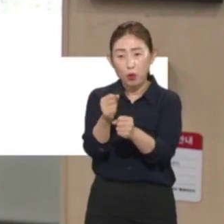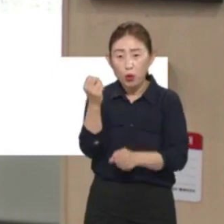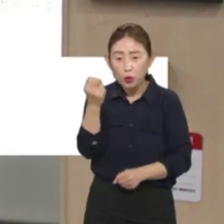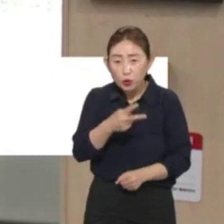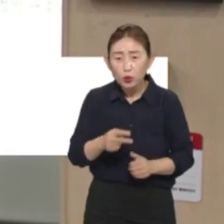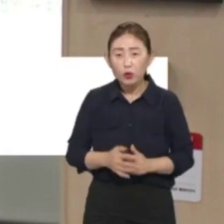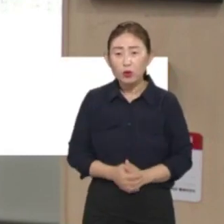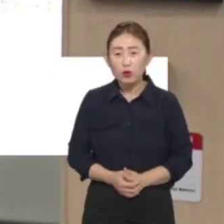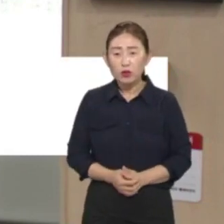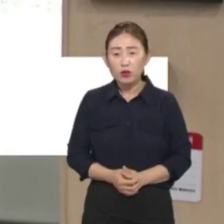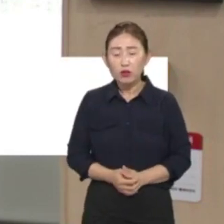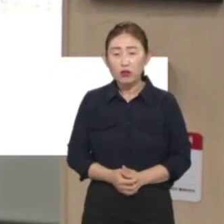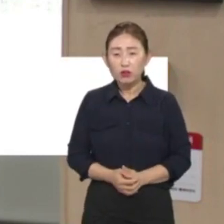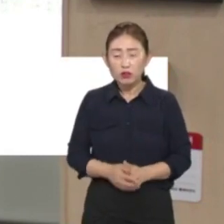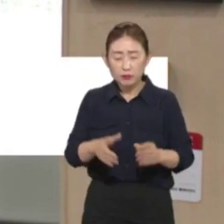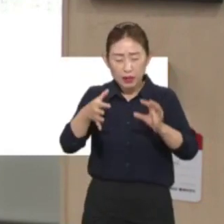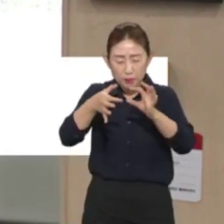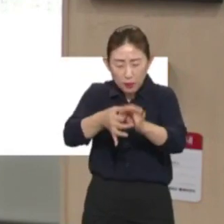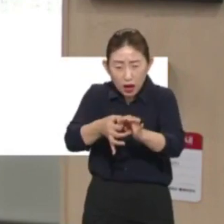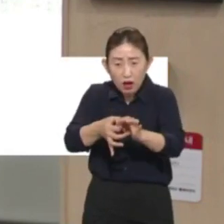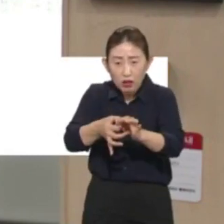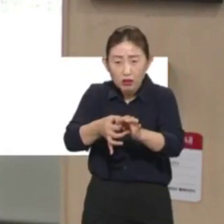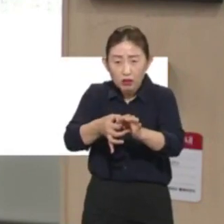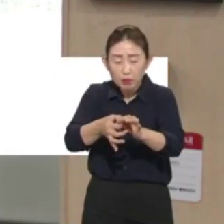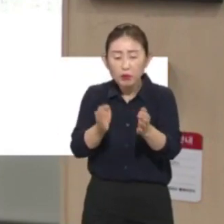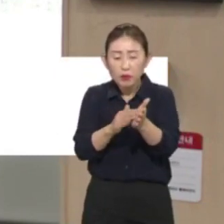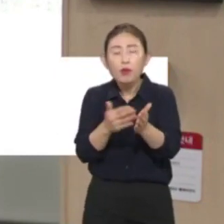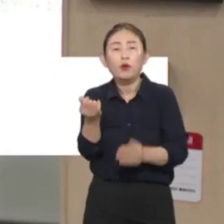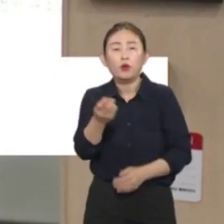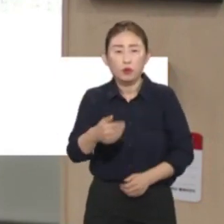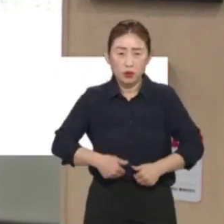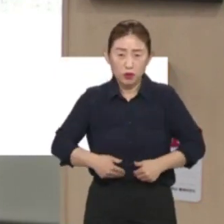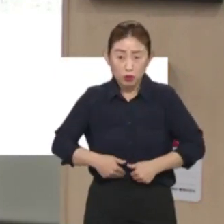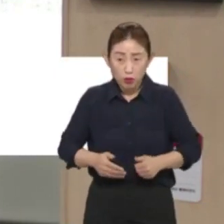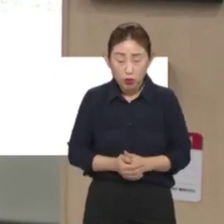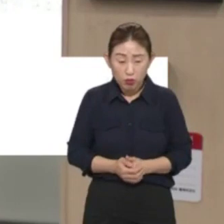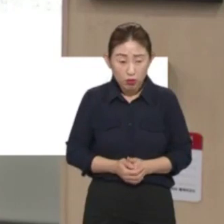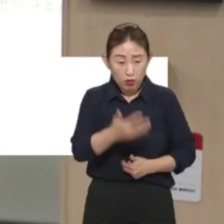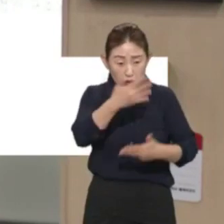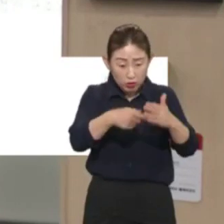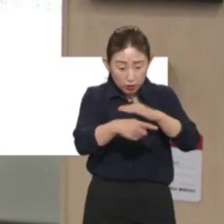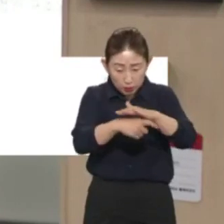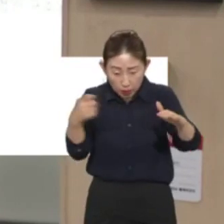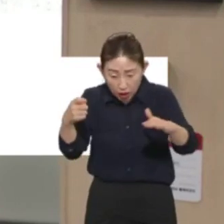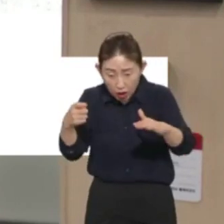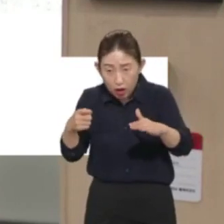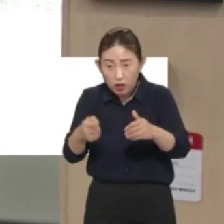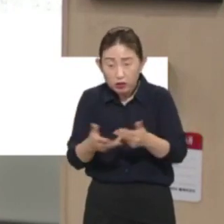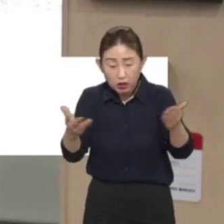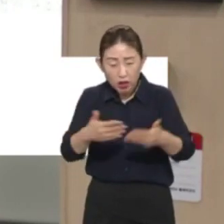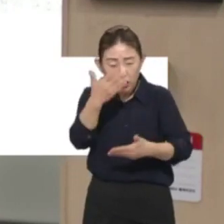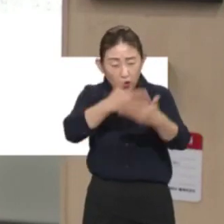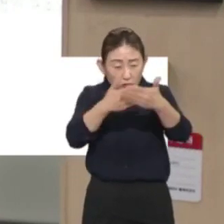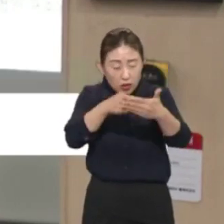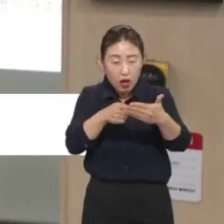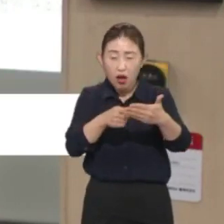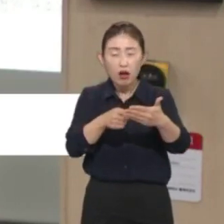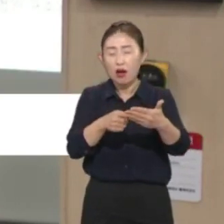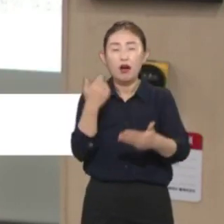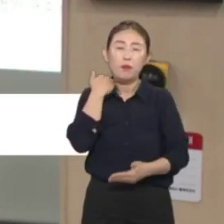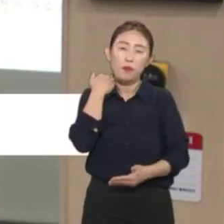시건상치 설정이라든지 어떤 영상이 그 반출됐을 때도 유출됐을 때도 영상이 보여질 안 볼